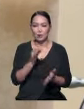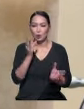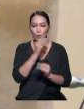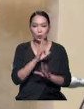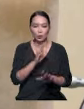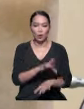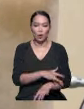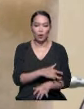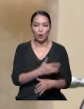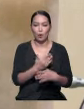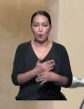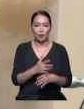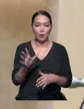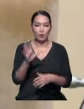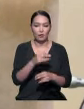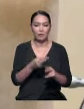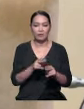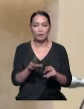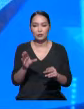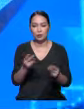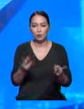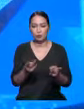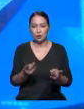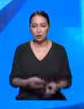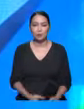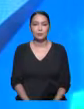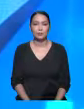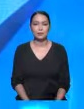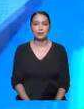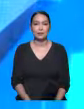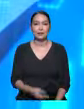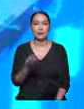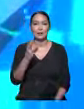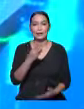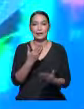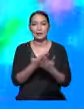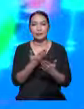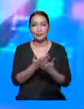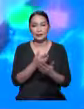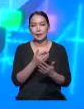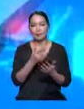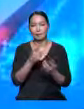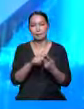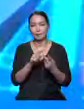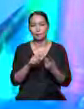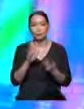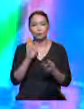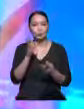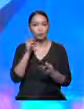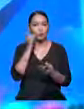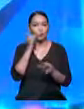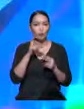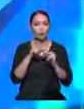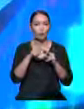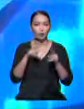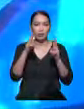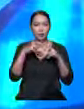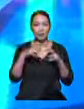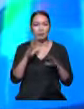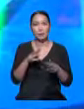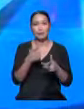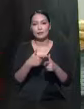оказать помощь всем тем, кто в ней нуждается. Три критерия, по которым будут проверять мобильные переводы, назвали в